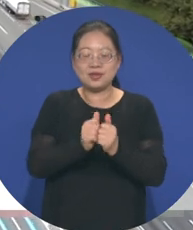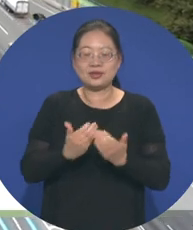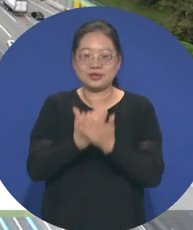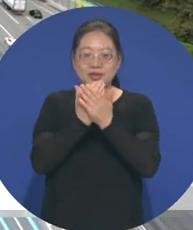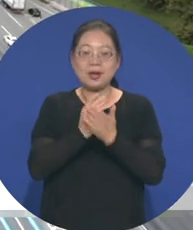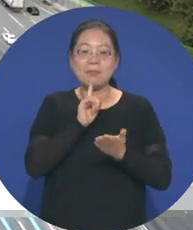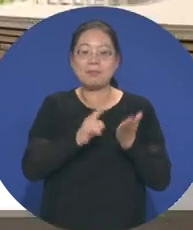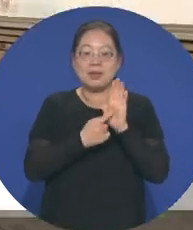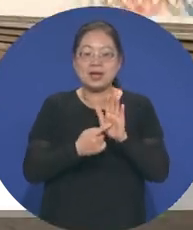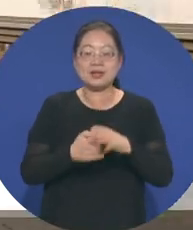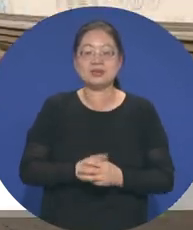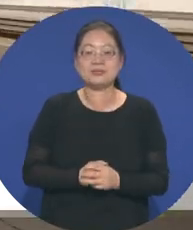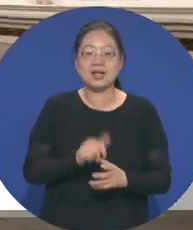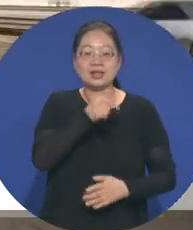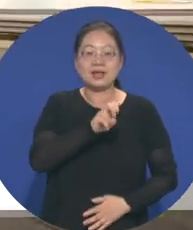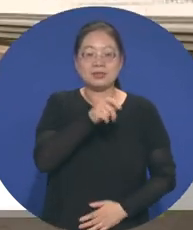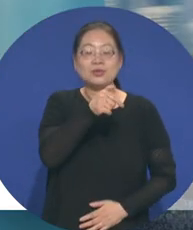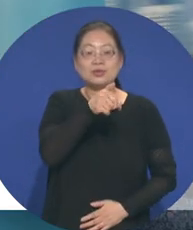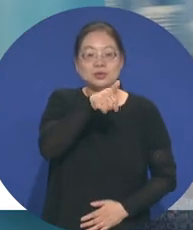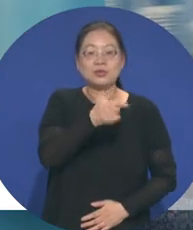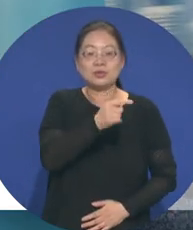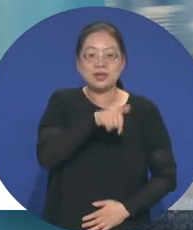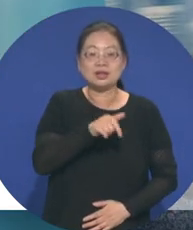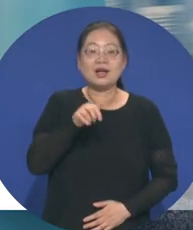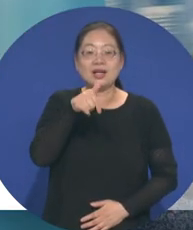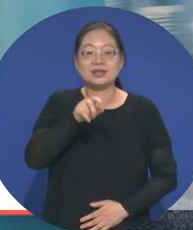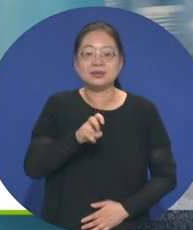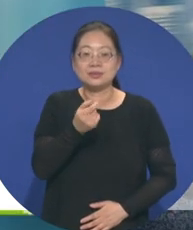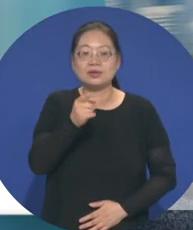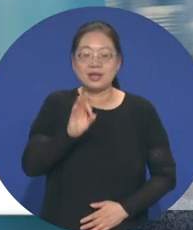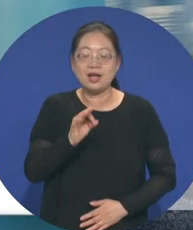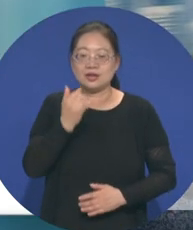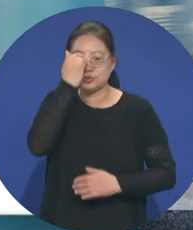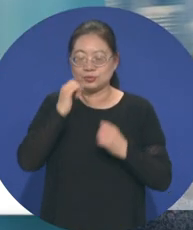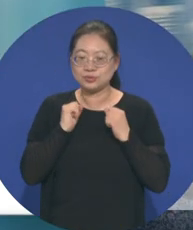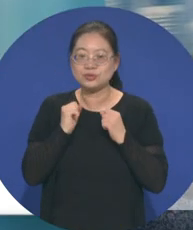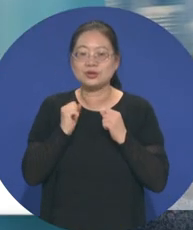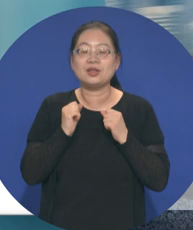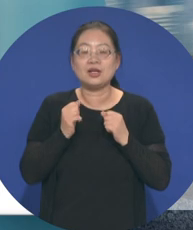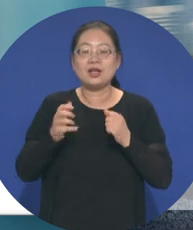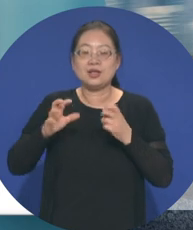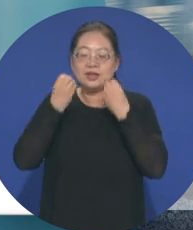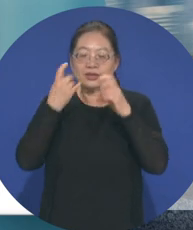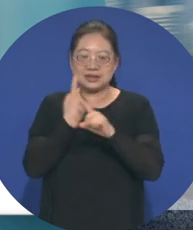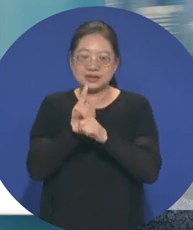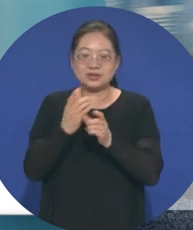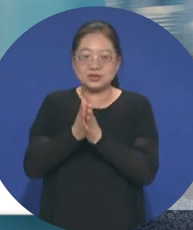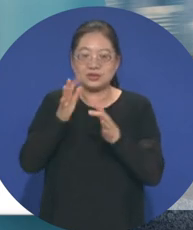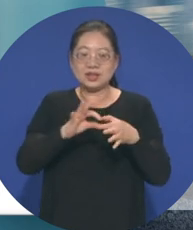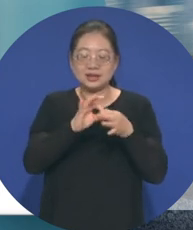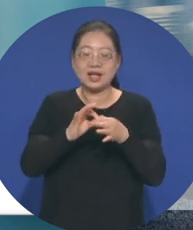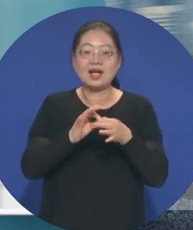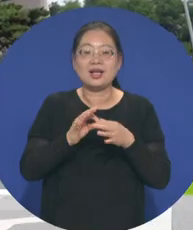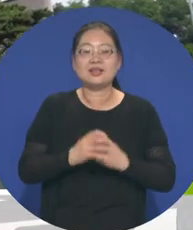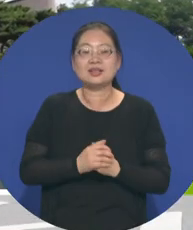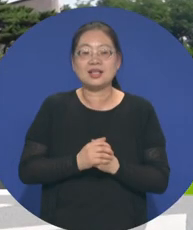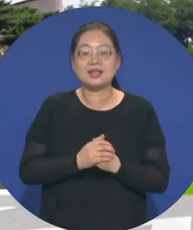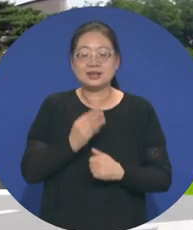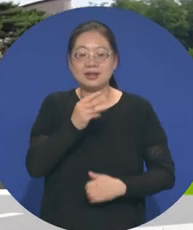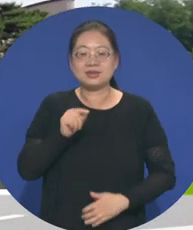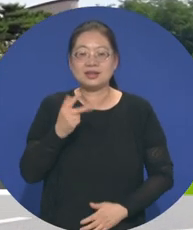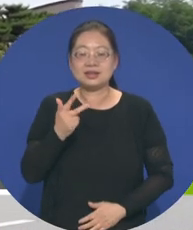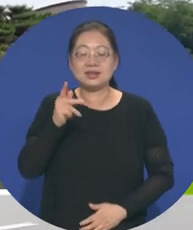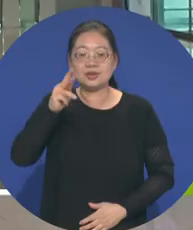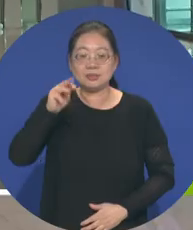중부 내륙선 지선은 감곡에서 금왕 그리고 충북 혁신도시를 연결하는 31.7km의 지선으로